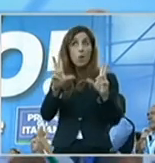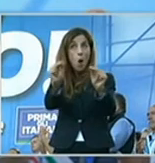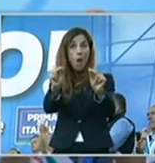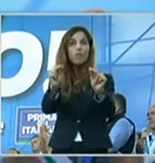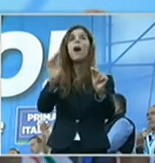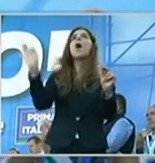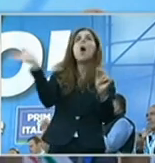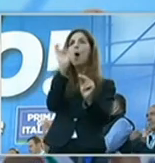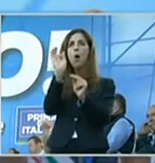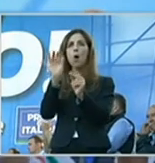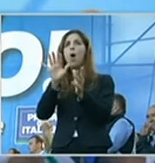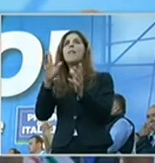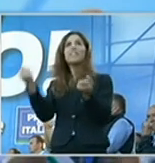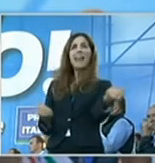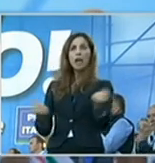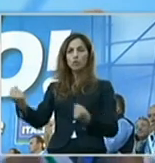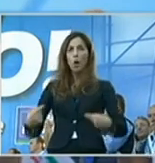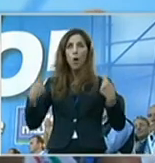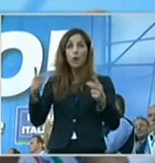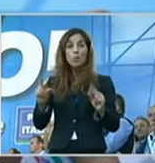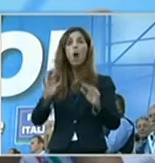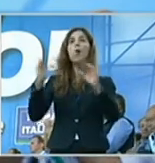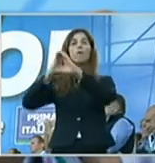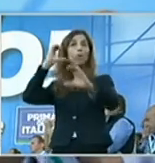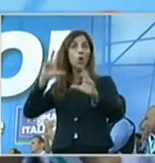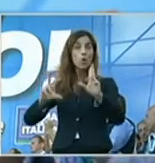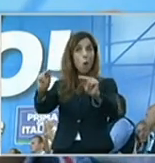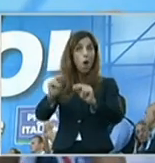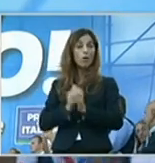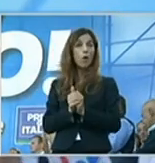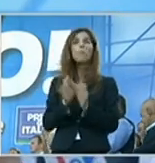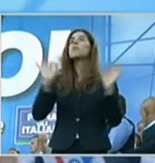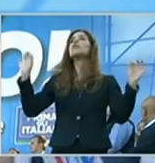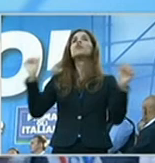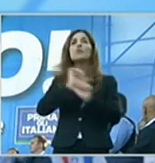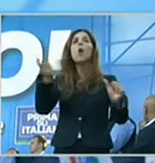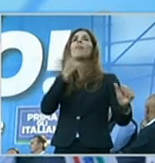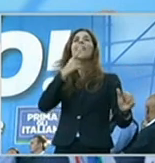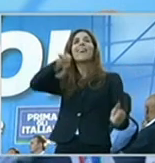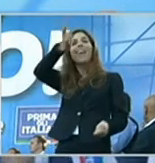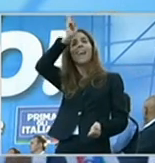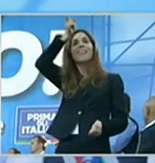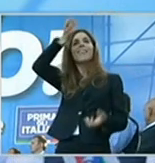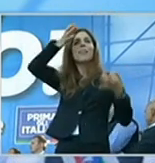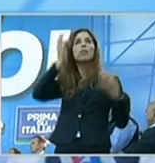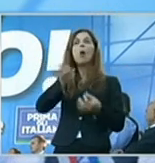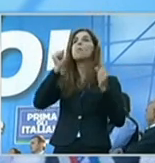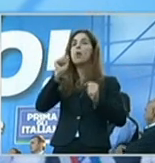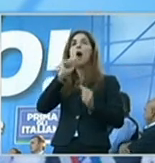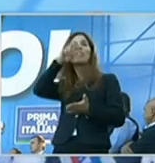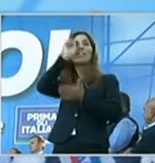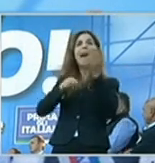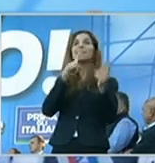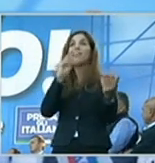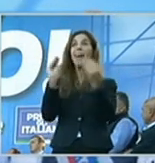trattore nuovo o il furgone nuovo, e solo un cretino può pensare di tassare questi